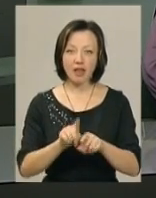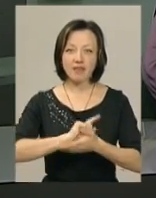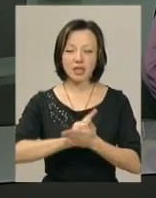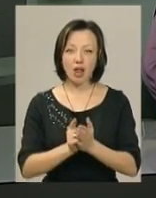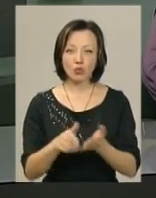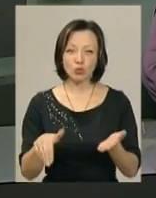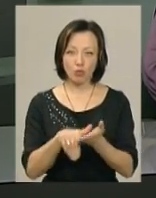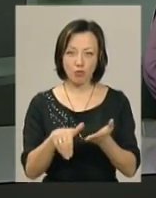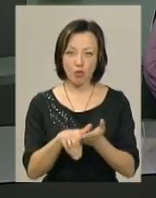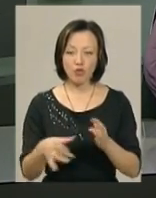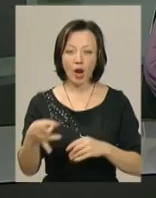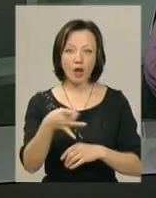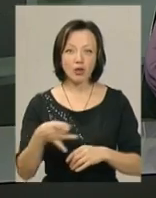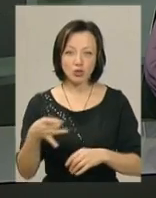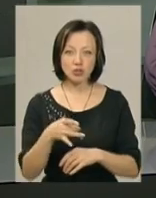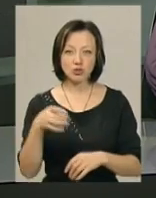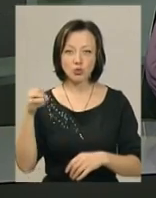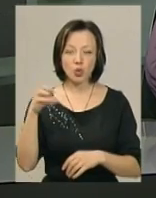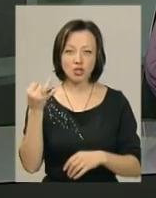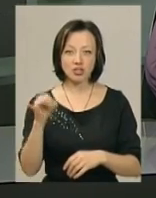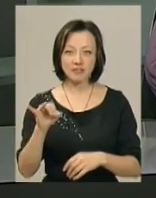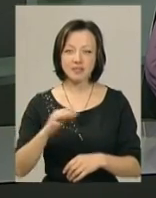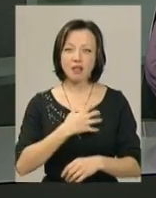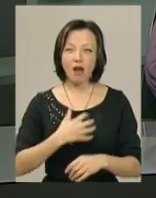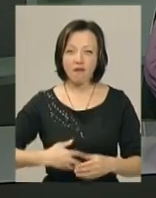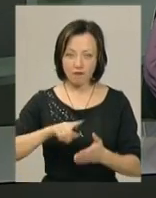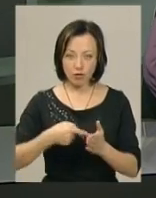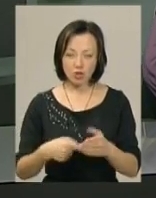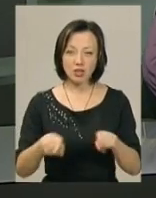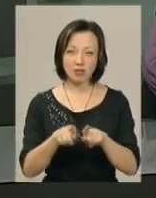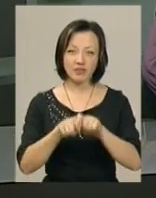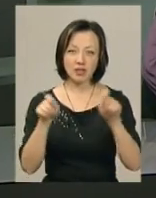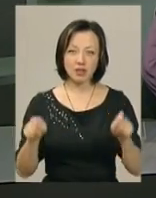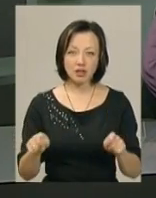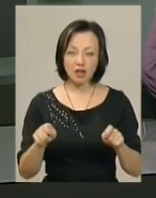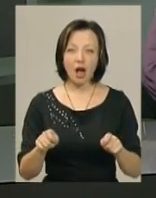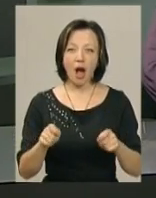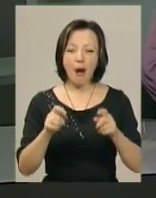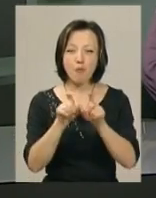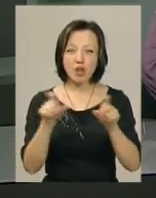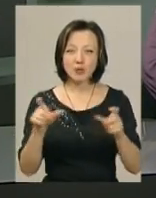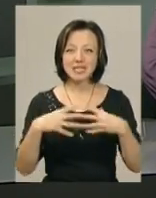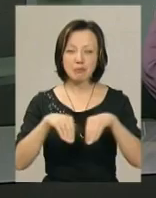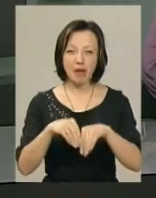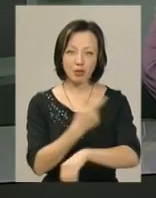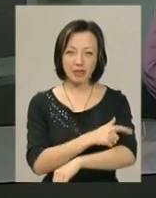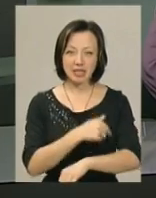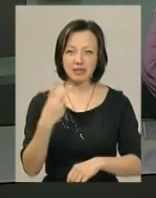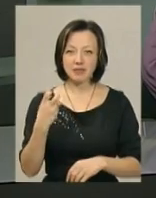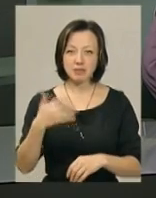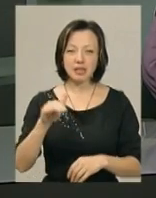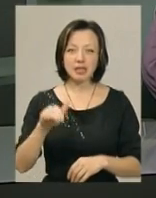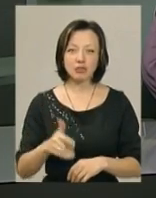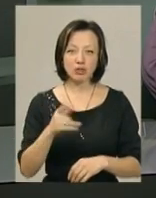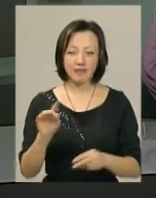невідкладної допомоги. В мікрорайоні Сонячний у Славуті також відчинила двері амбулаторія сімейної медицини. Майже 250